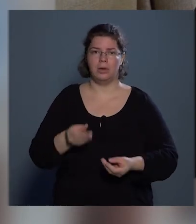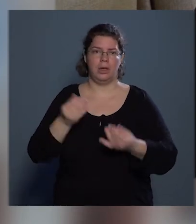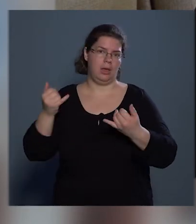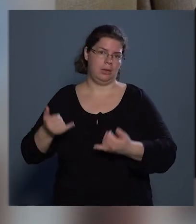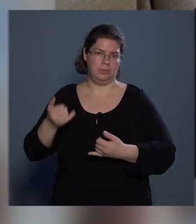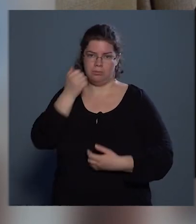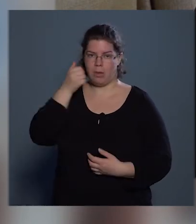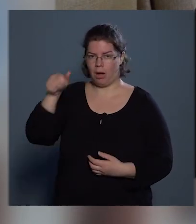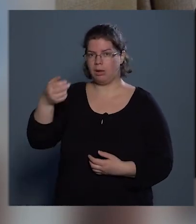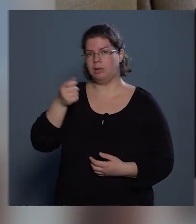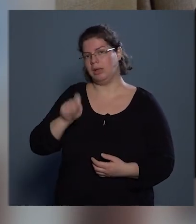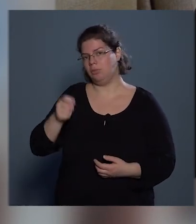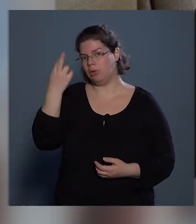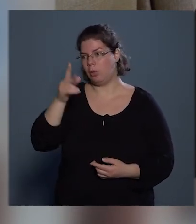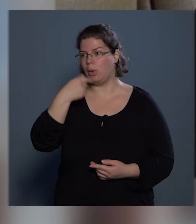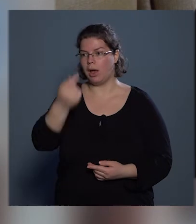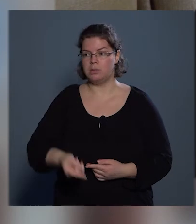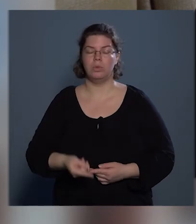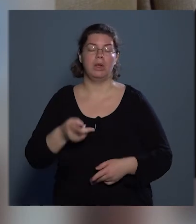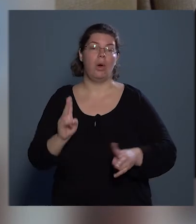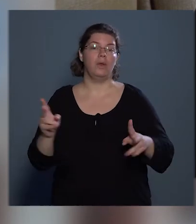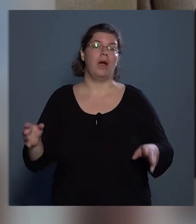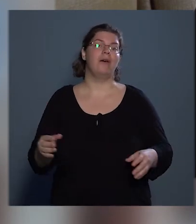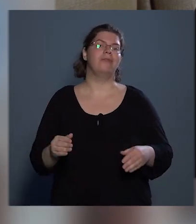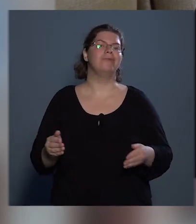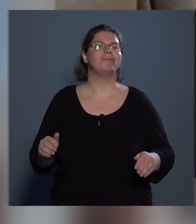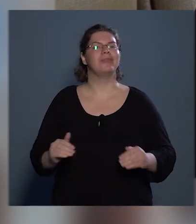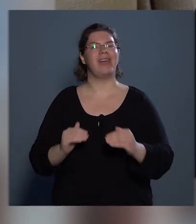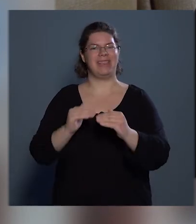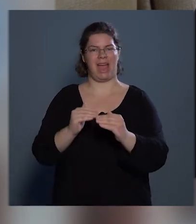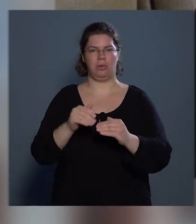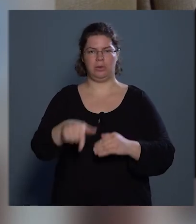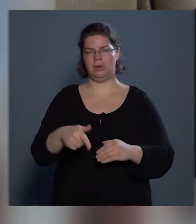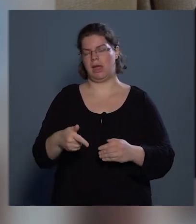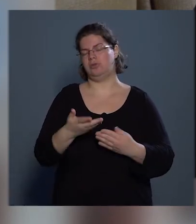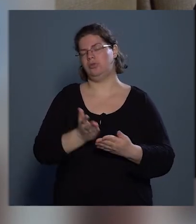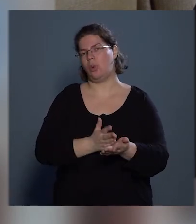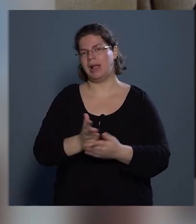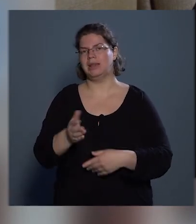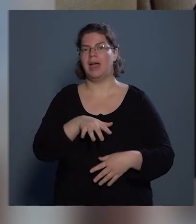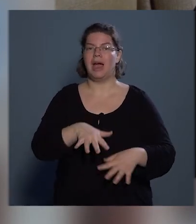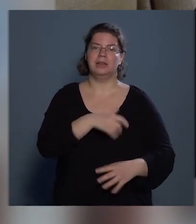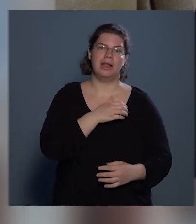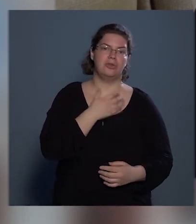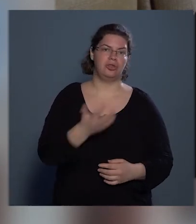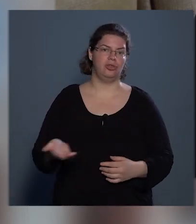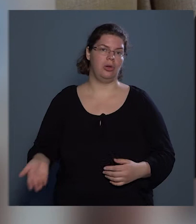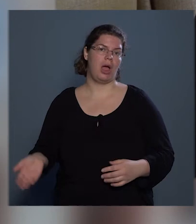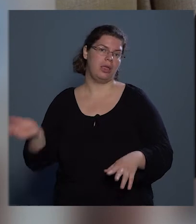mondta, hogy a felzárkóztatás szolgálná az általános iskola. Az